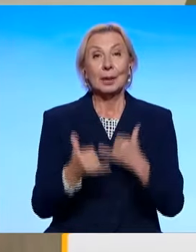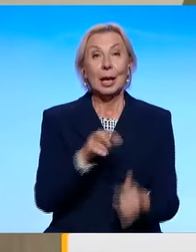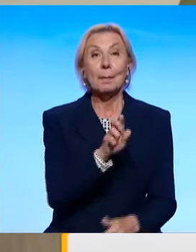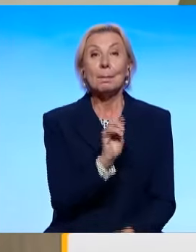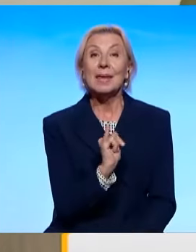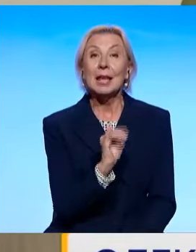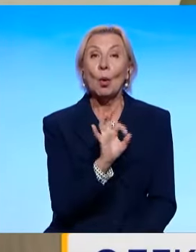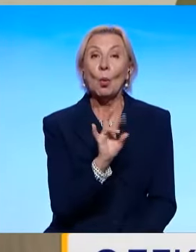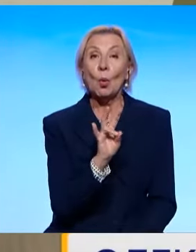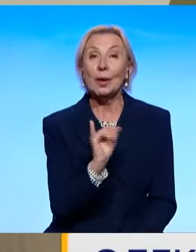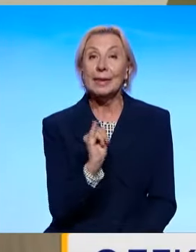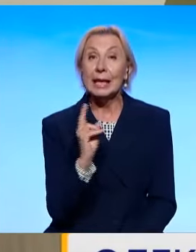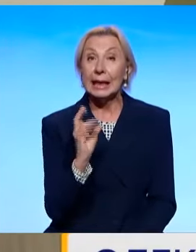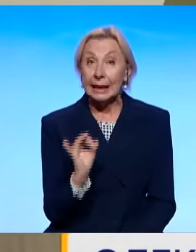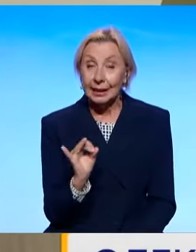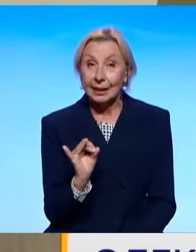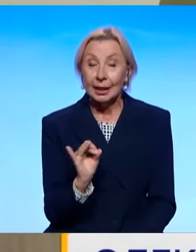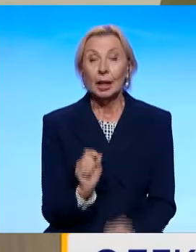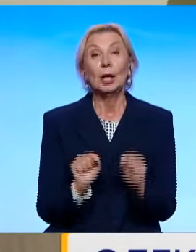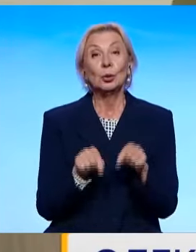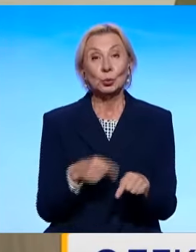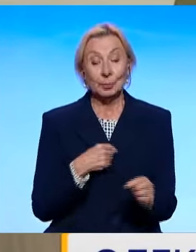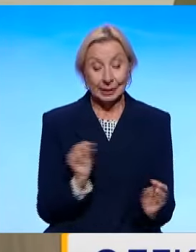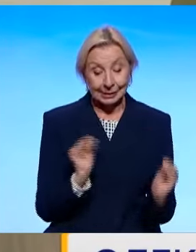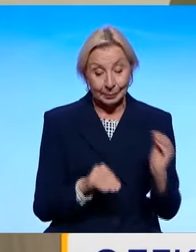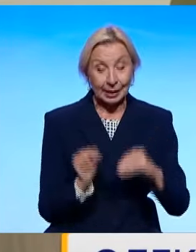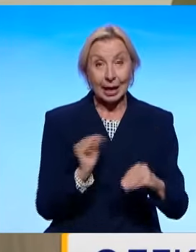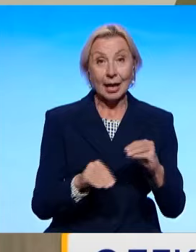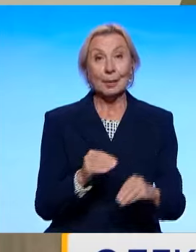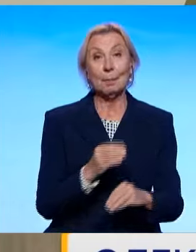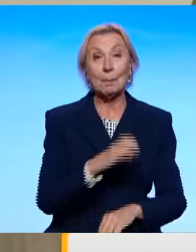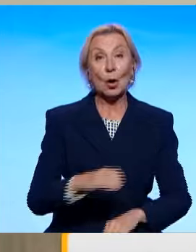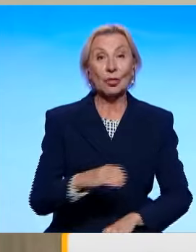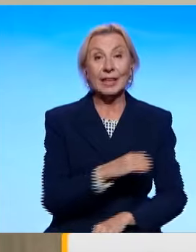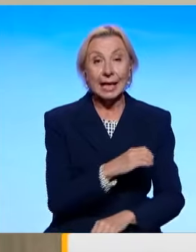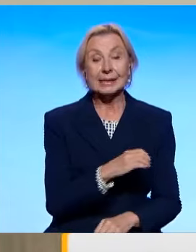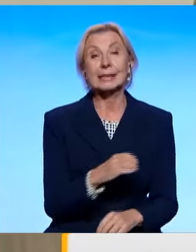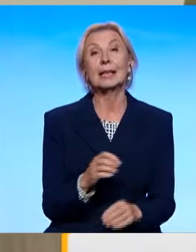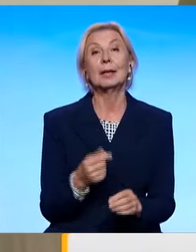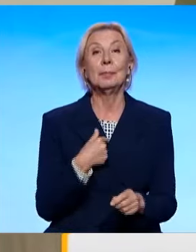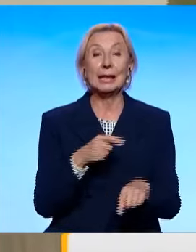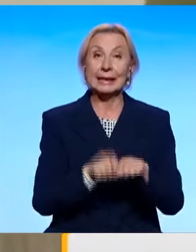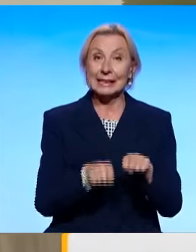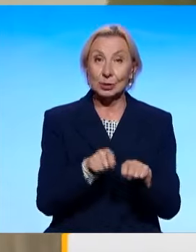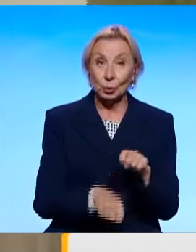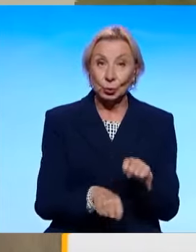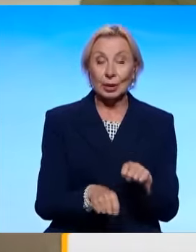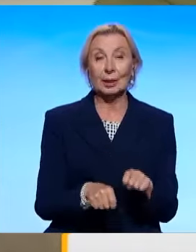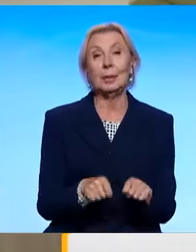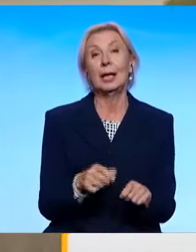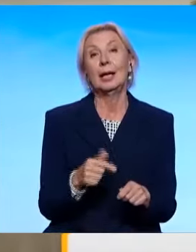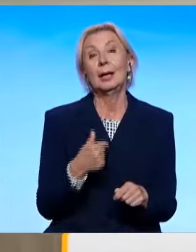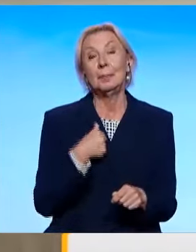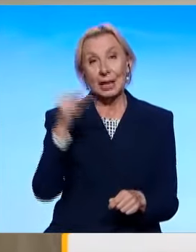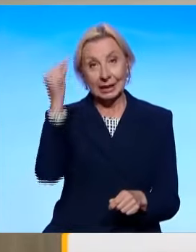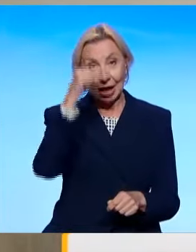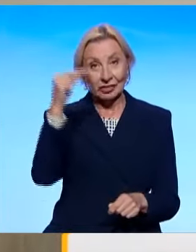біоніки. Тут ми збираємо наші протези, значить, ми їх тут тестуємо, ми їм навчаємося